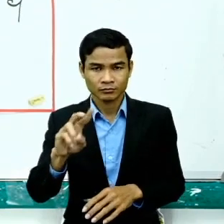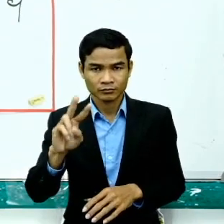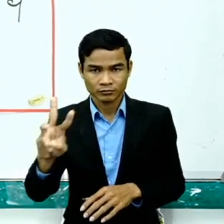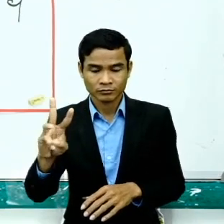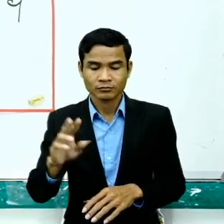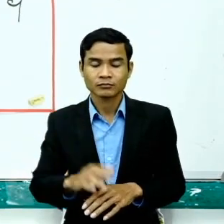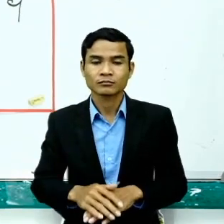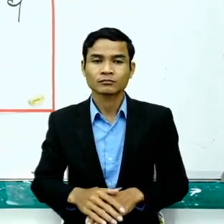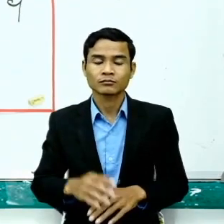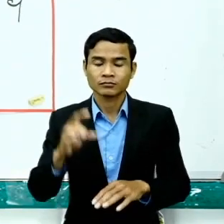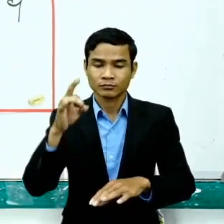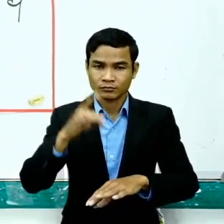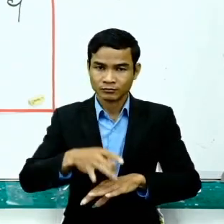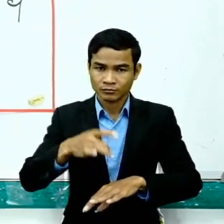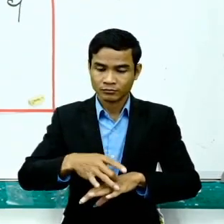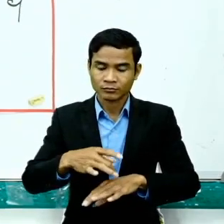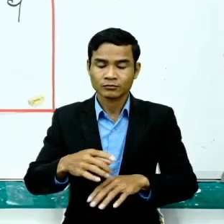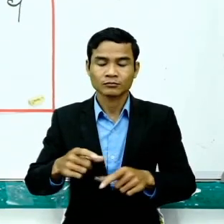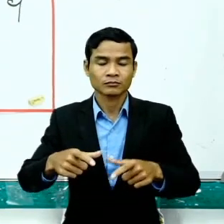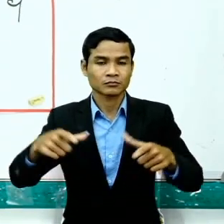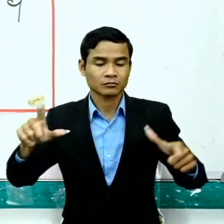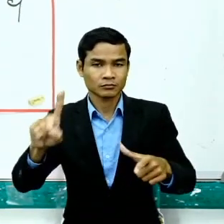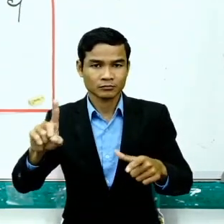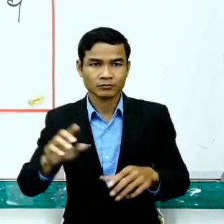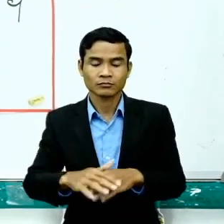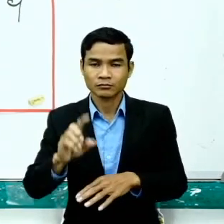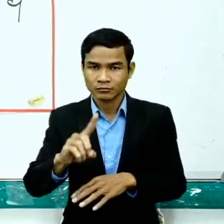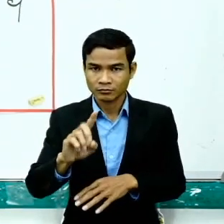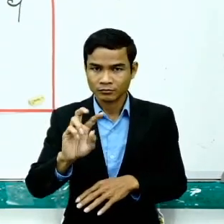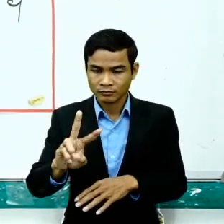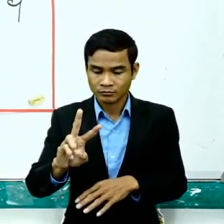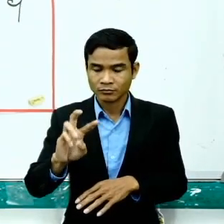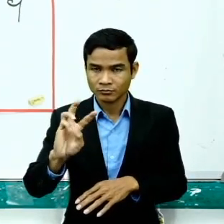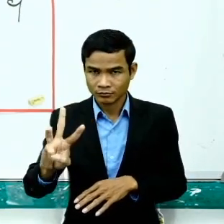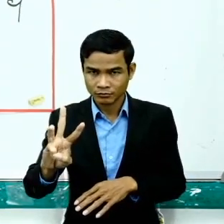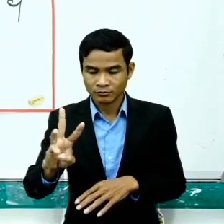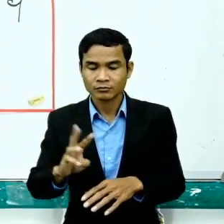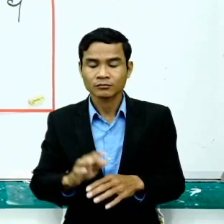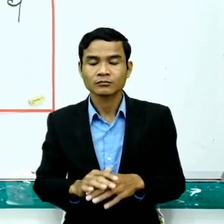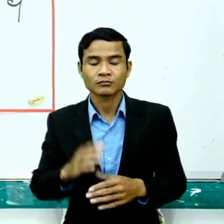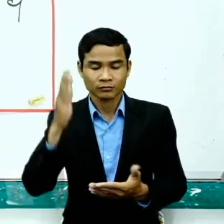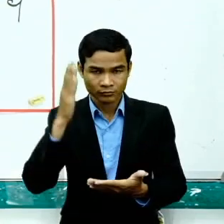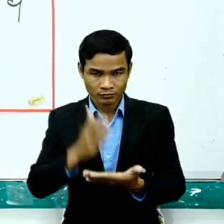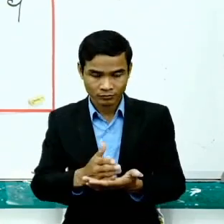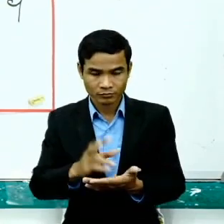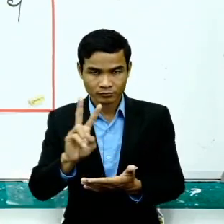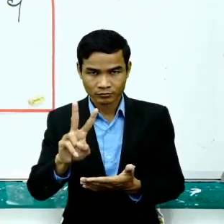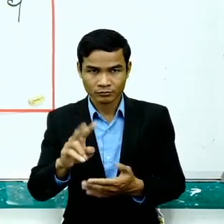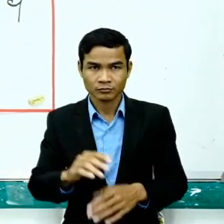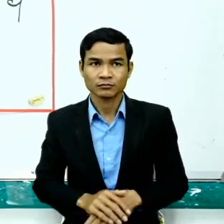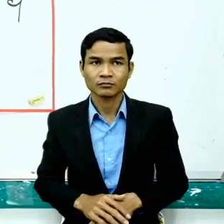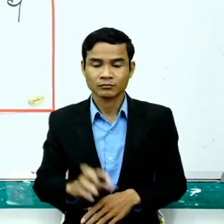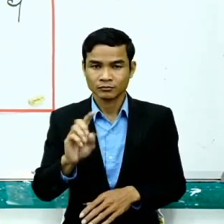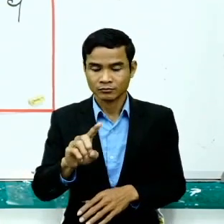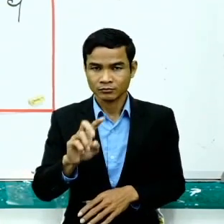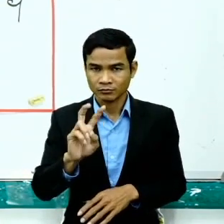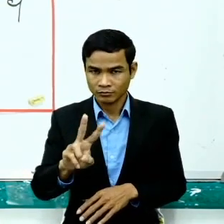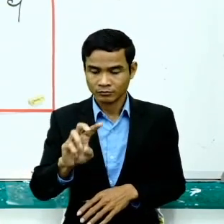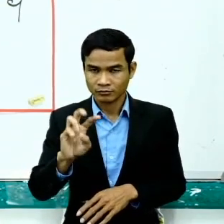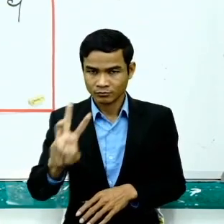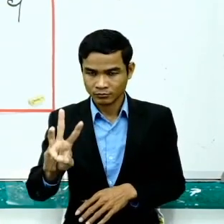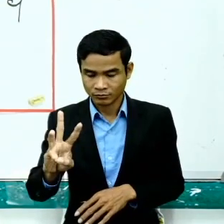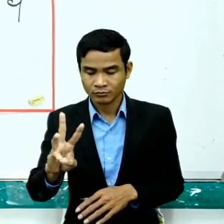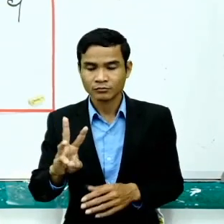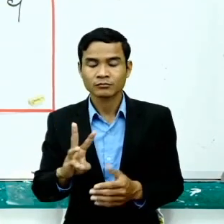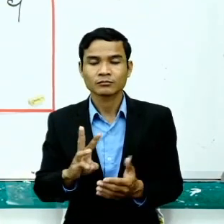pi bầy chà miên là lực thông môi chà môi pi bầy phụ chìa pi môi